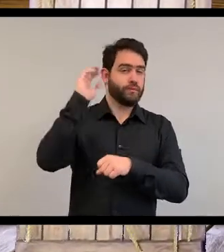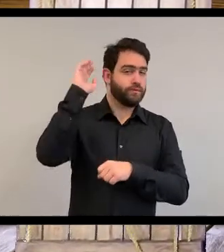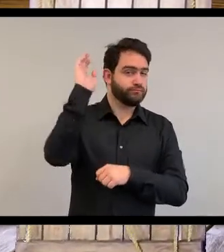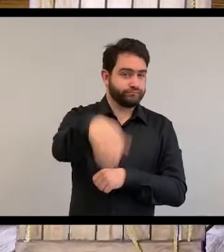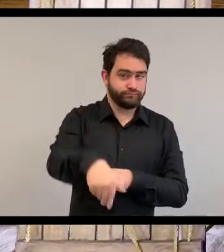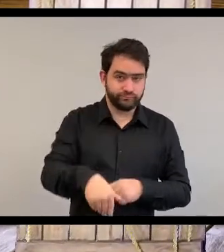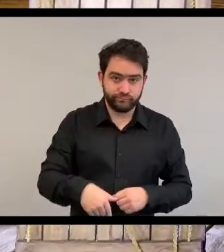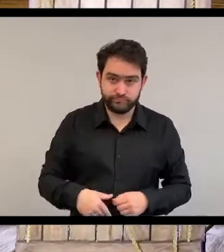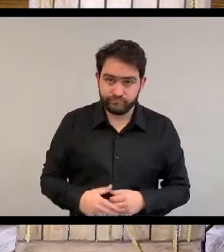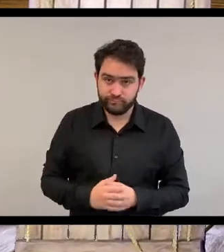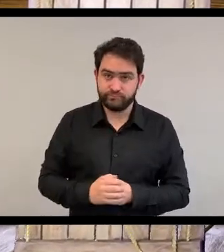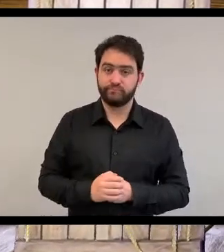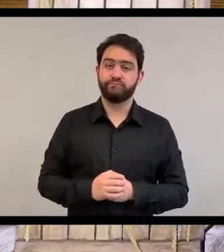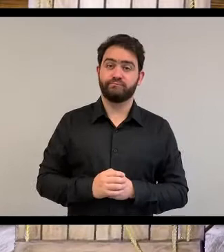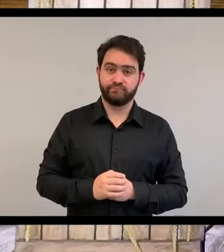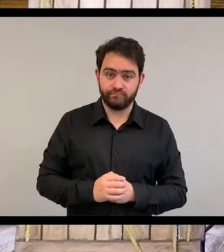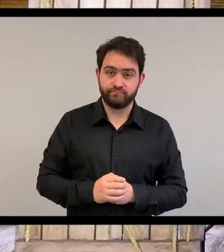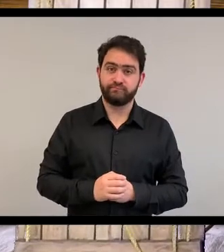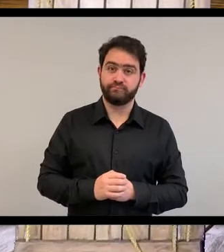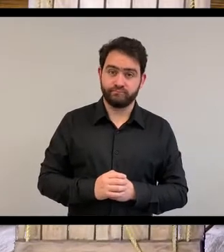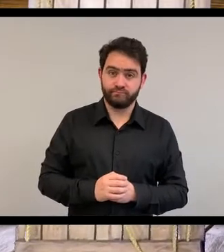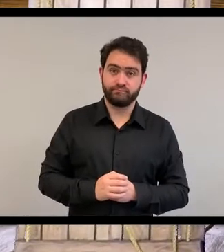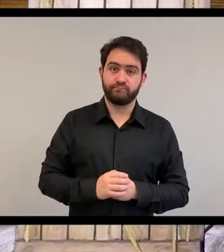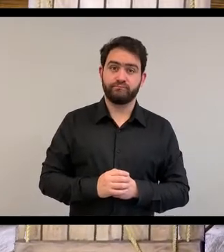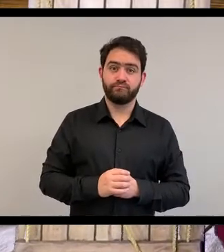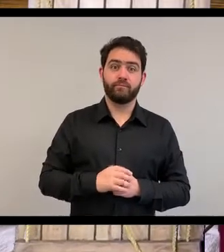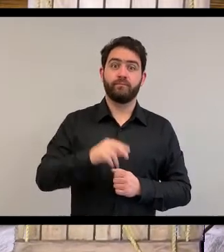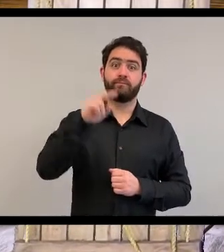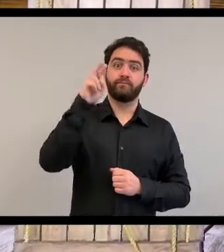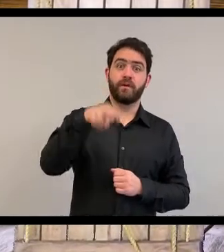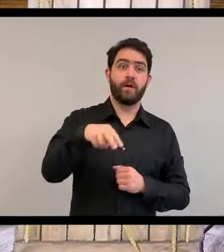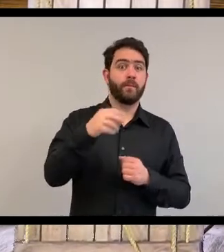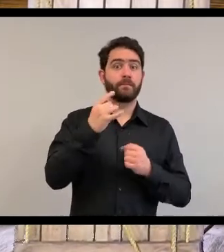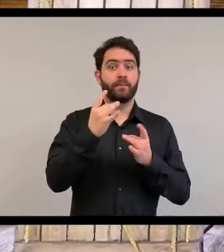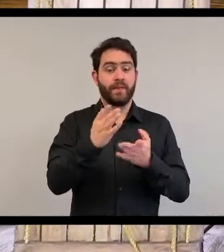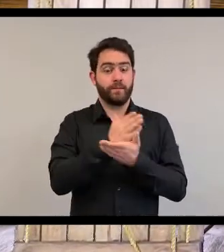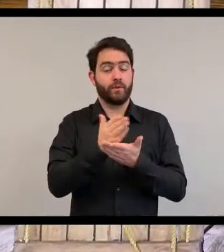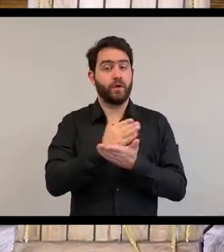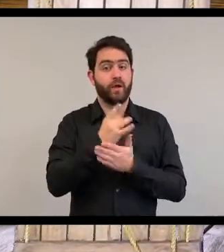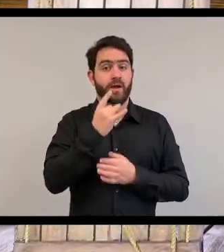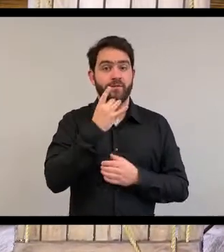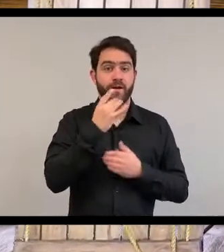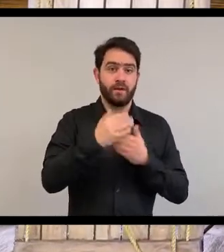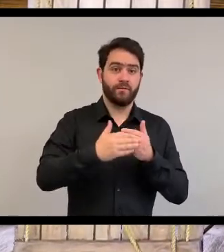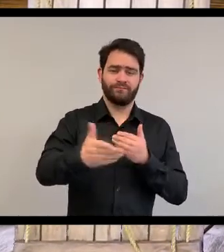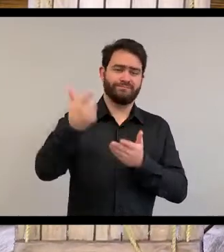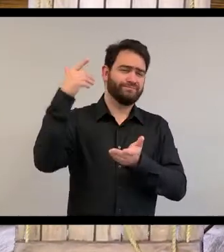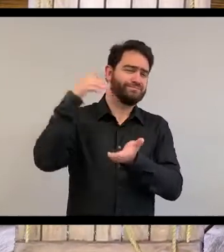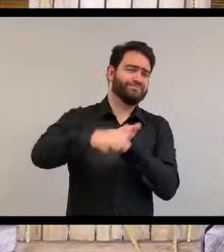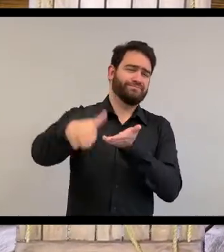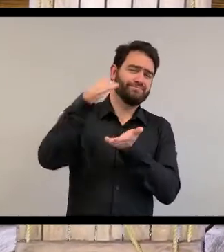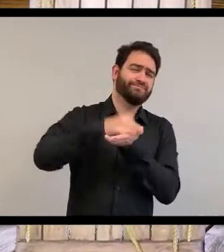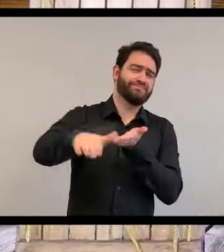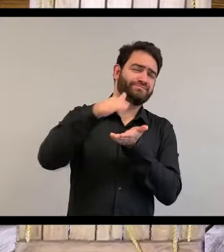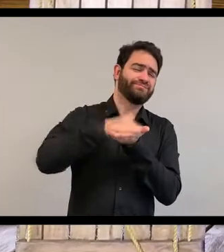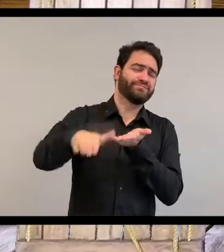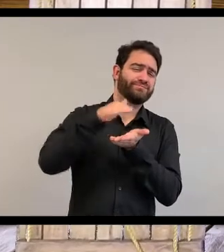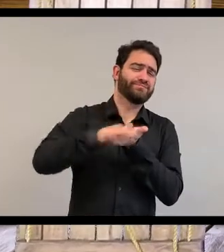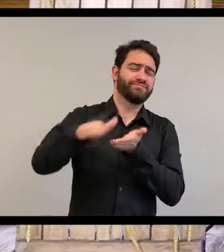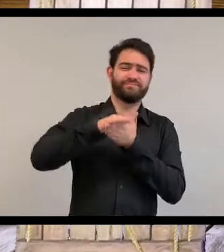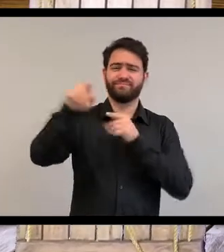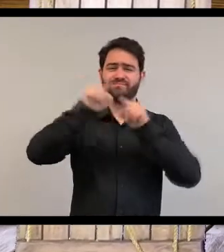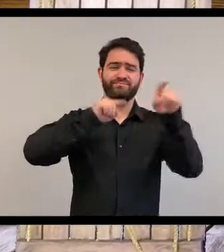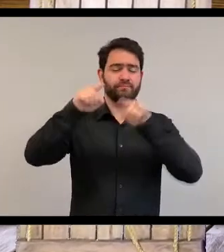glisser, vous allez gagner toutes les courses que vous voulez. Et comme de fait, l'hiver durant, ils ont pu